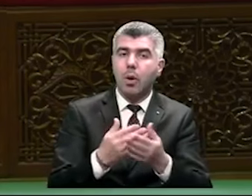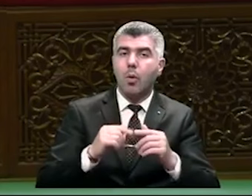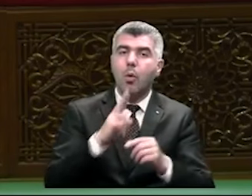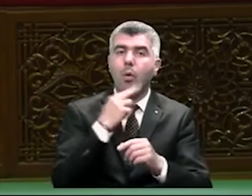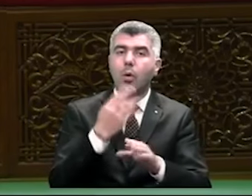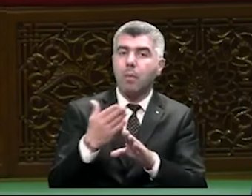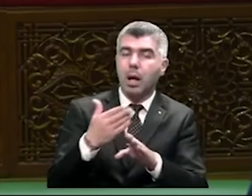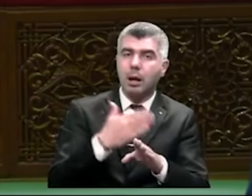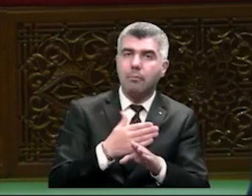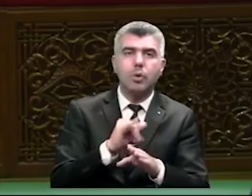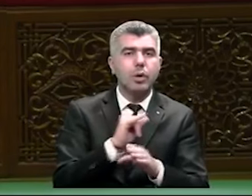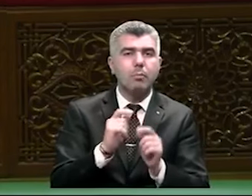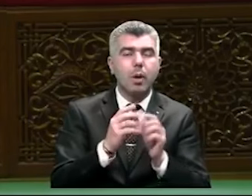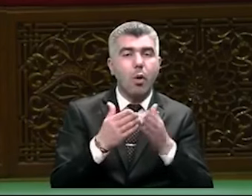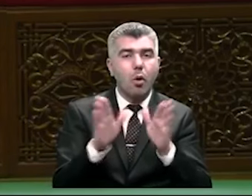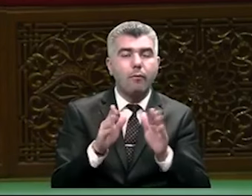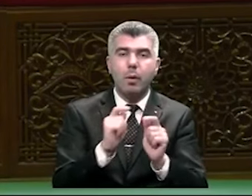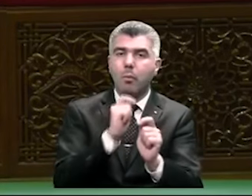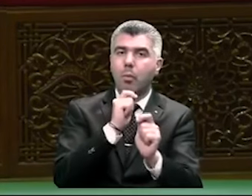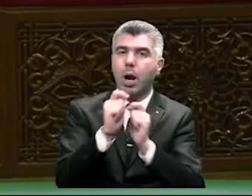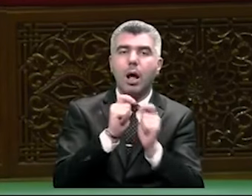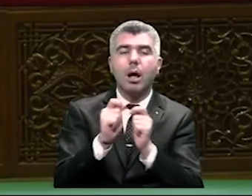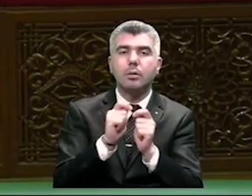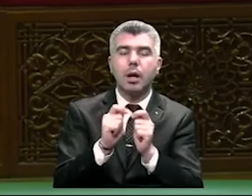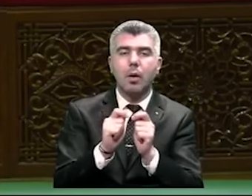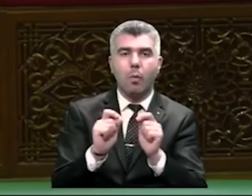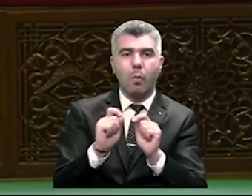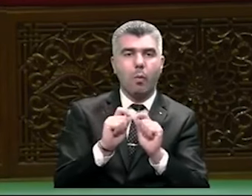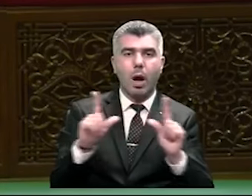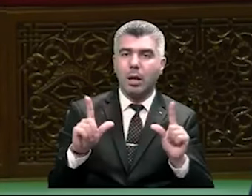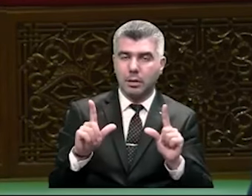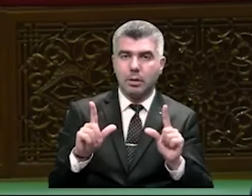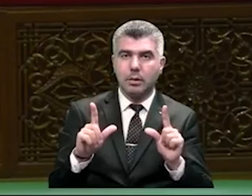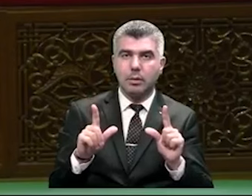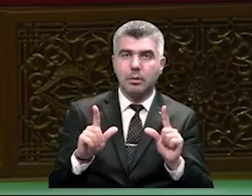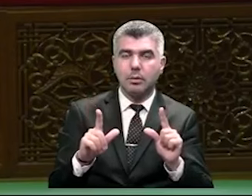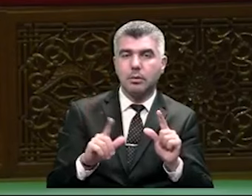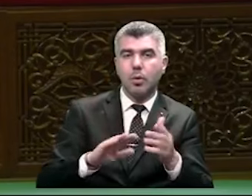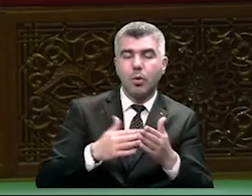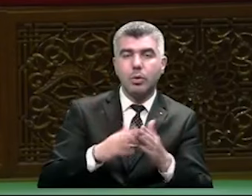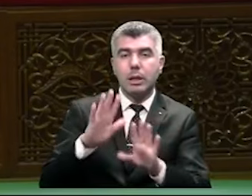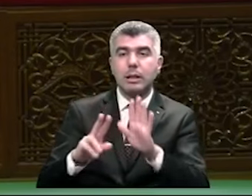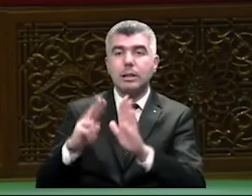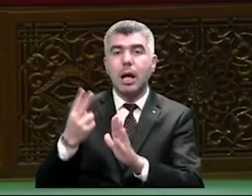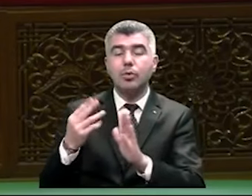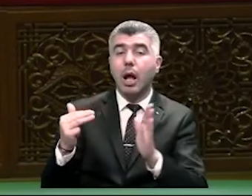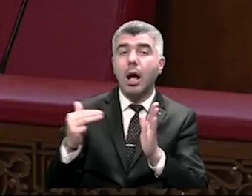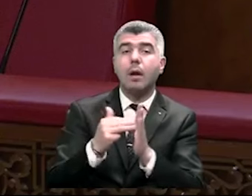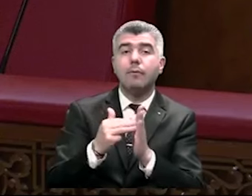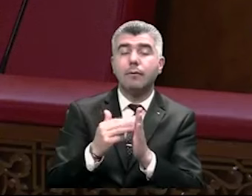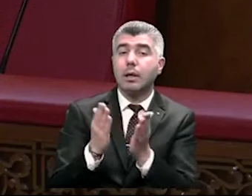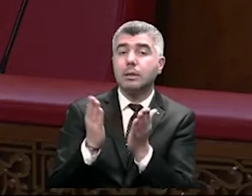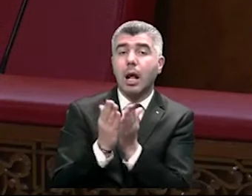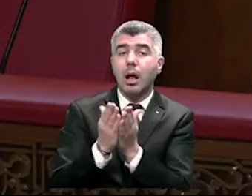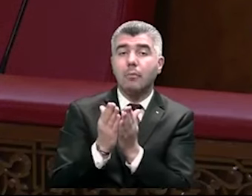الحكومه السابقه كنا نفتح واحد النقاش مؤسساتي وعمومي اللي يقدر ير يرجع ه 12 الف طالبه وطالب اللي اليوم في الشارع